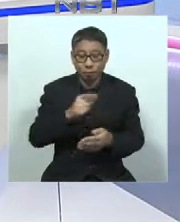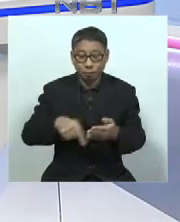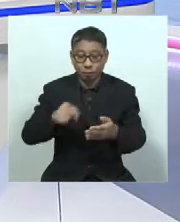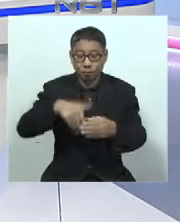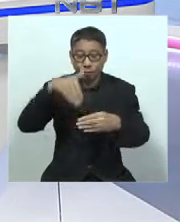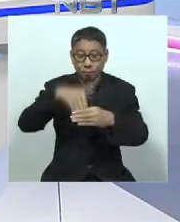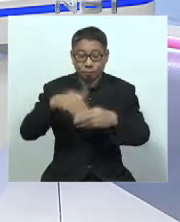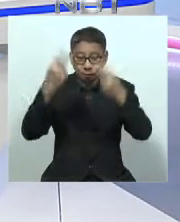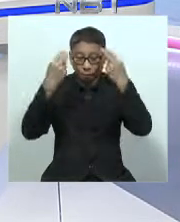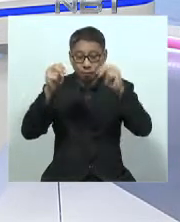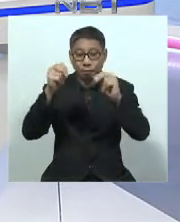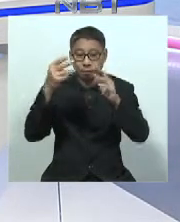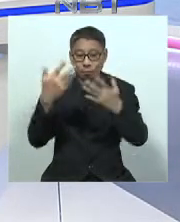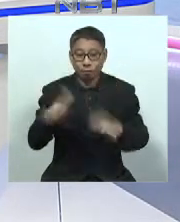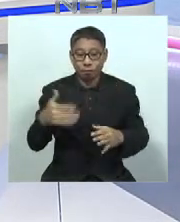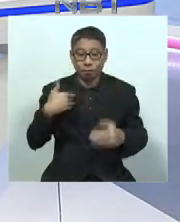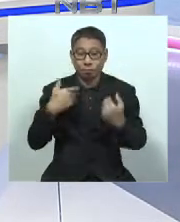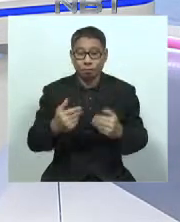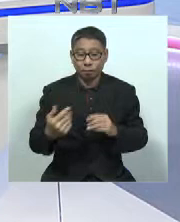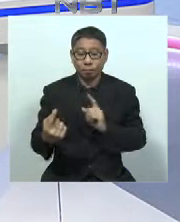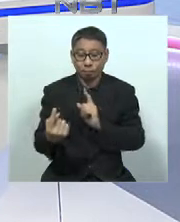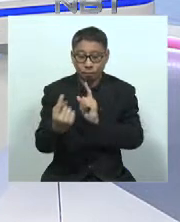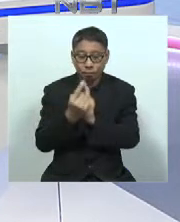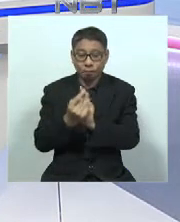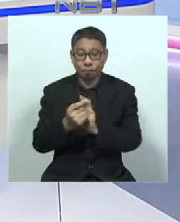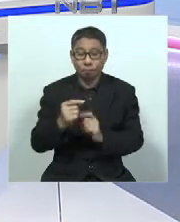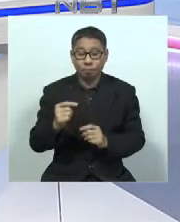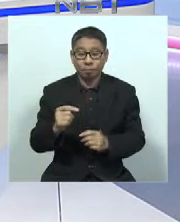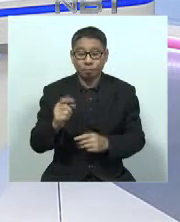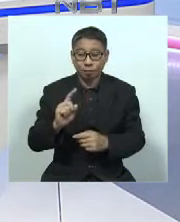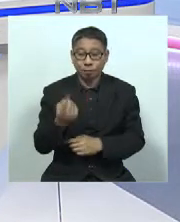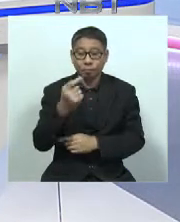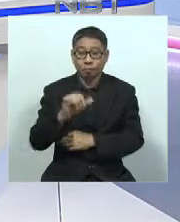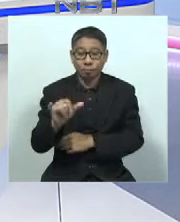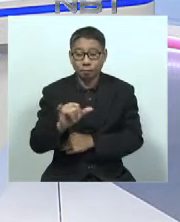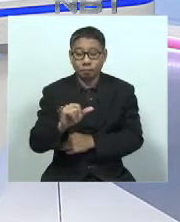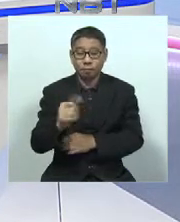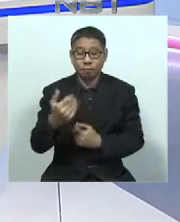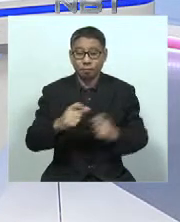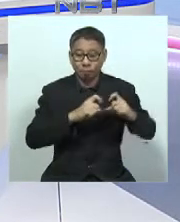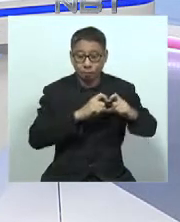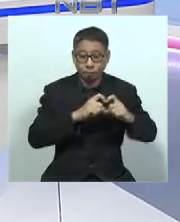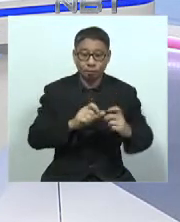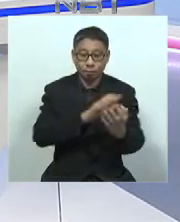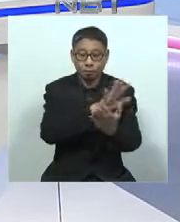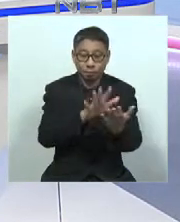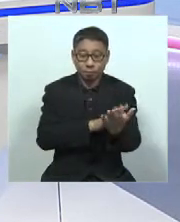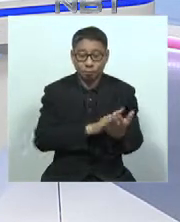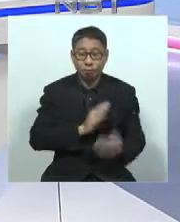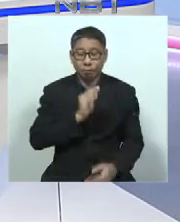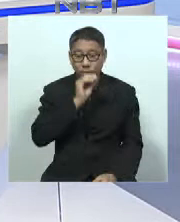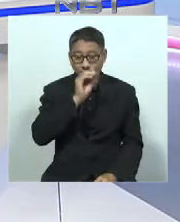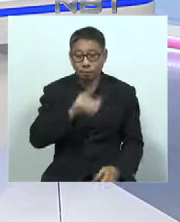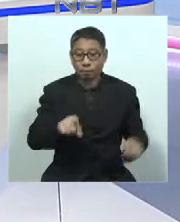มนตรีไปแล้วหลังจากนั้นเนี่ยยังไม่ได้รับการทาบทามมีสัญญาณอะไรเปลี่ยนแปลงขณะเดียวกันภูมิใจไทยก็ยืนยันเช่นเดียวกัน